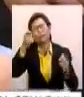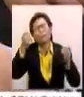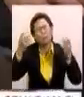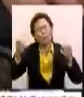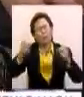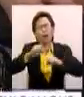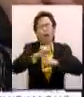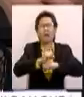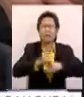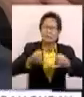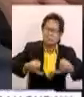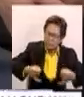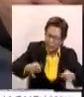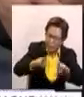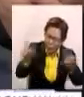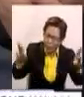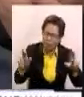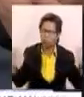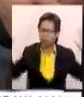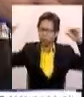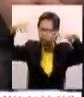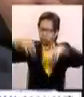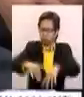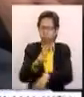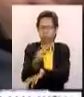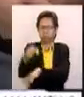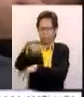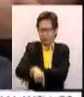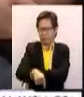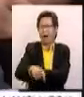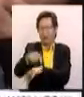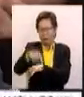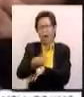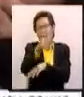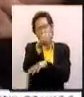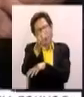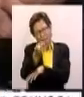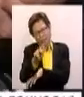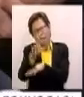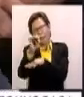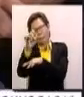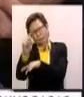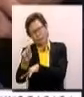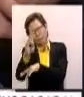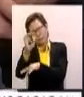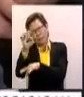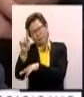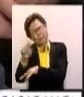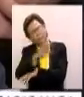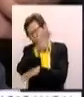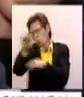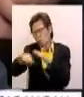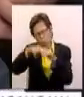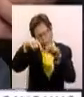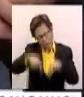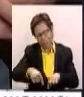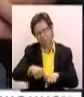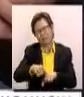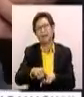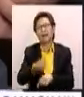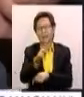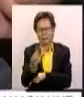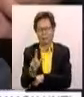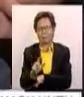kebanyakan infrastruktur ini bertumpu di sini. We have all the mode here, LRT, MRT, BRT and so on. Tempat